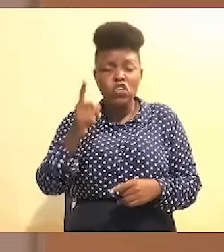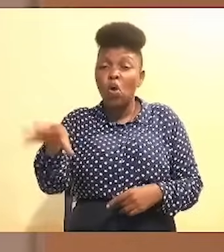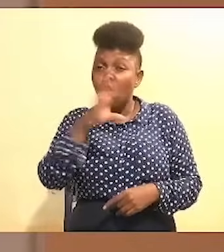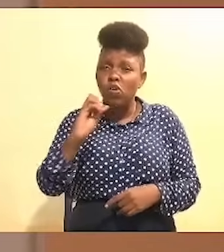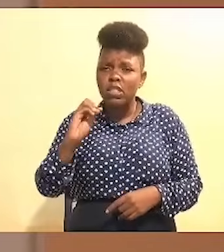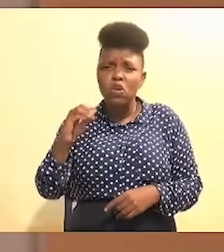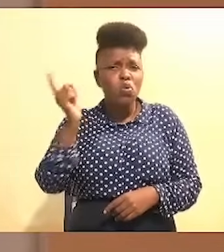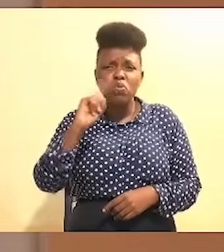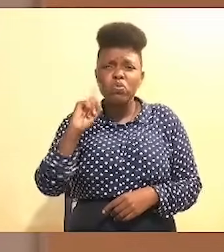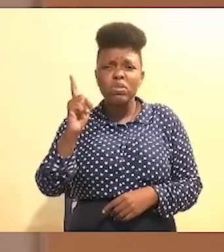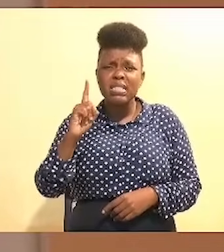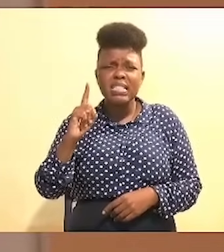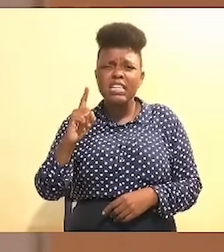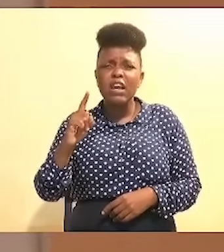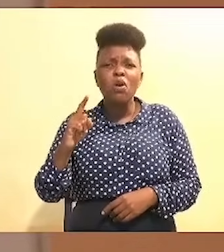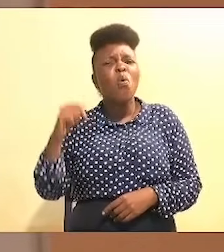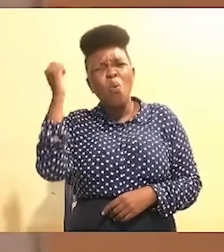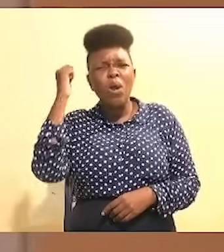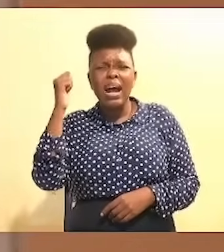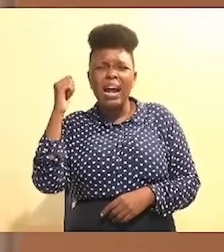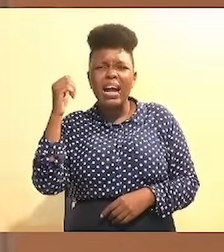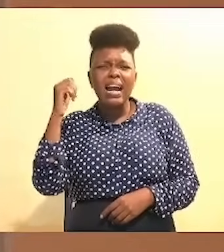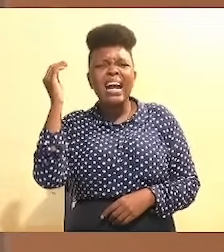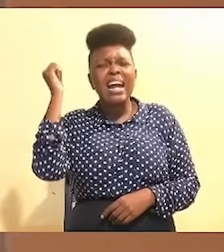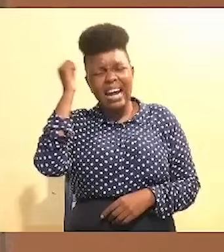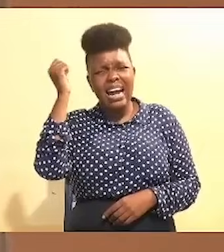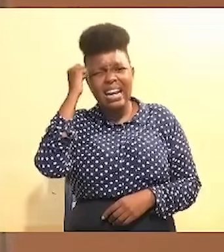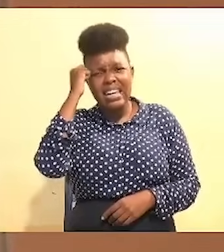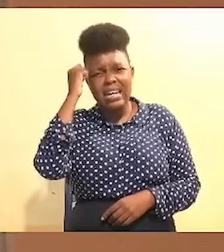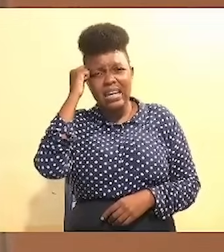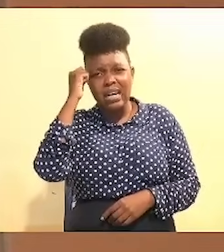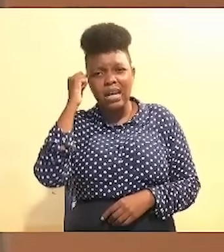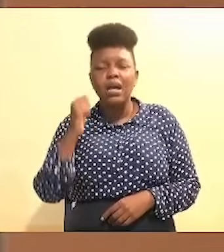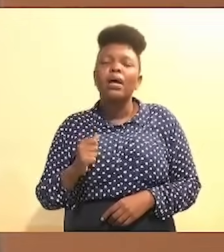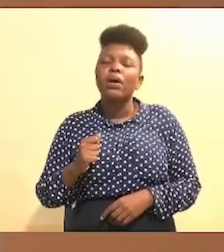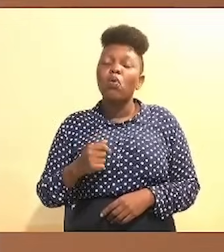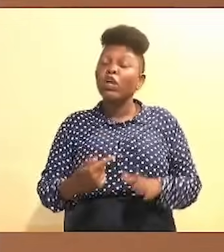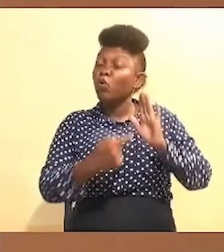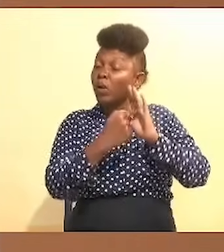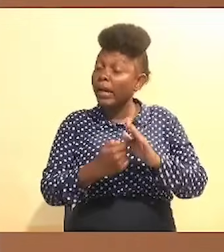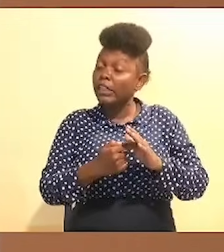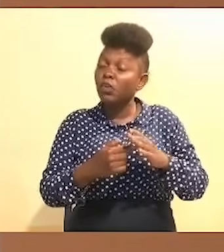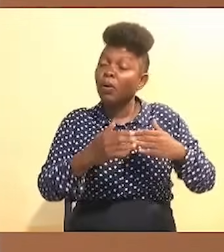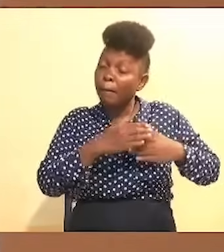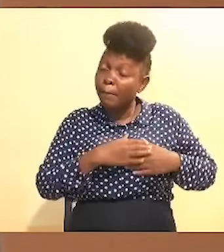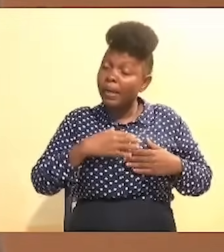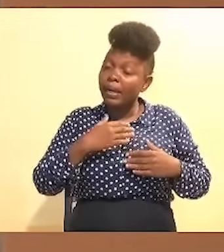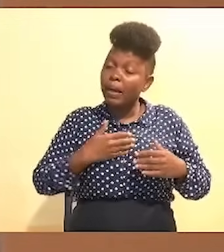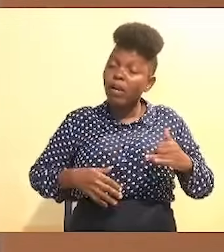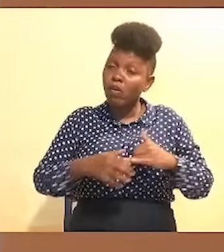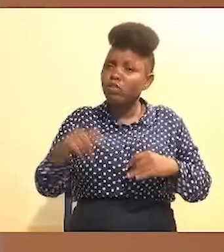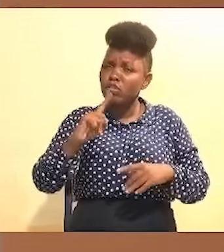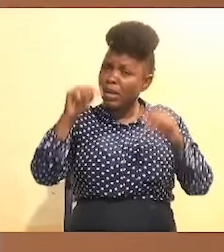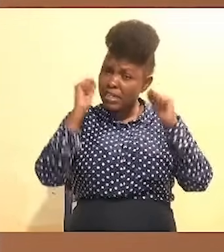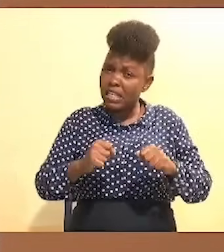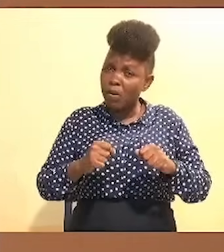anafundisha, anasema, ili kuonyesha kwamba unampenda mkeo, lazima umshike mkono mkiwa barabarani. Inategemea we ni mtu wa aina gani. Kama we